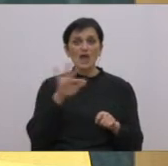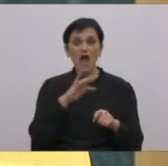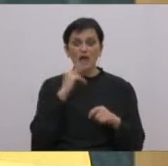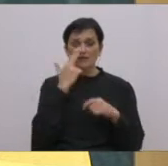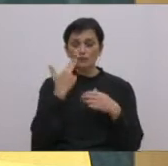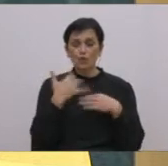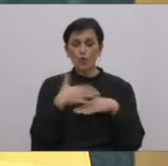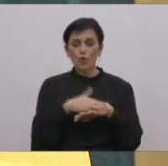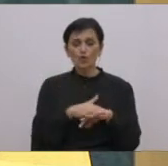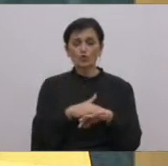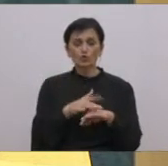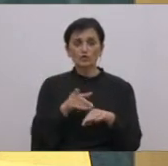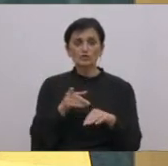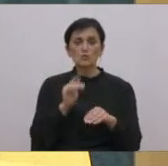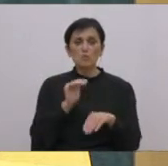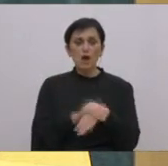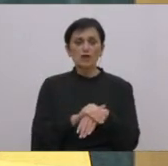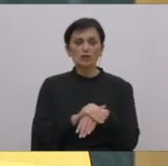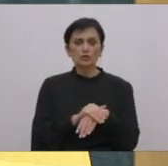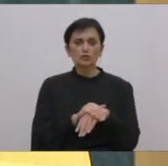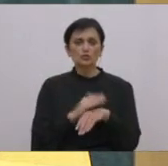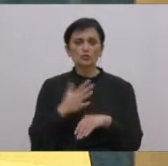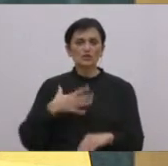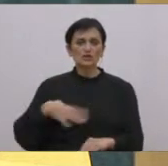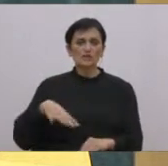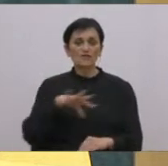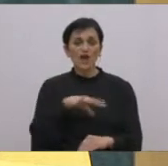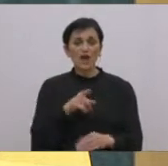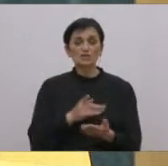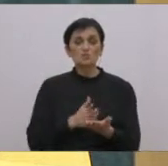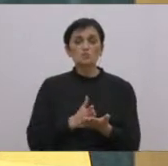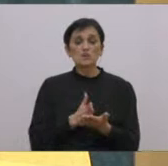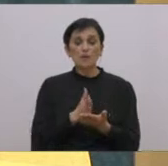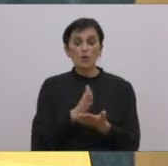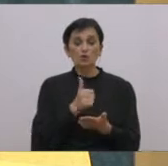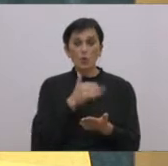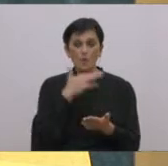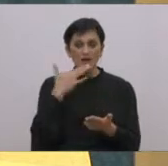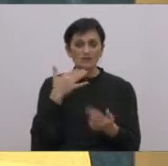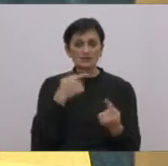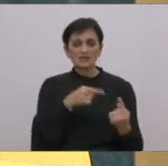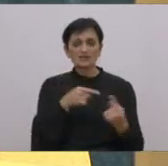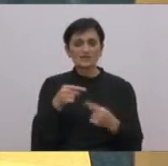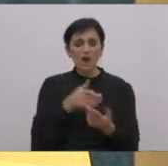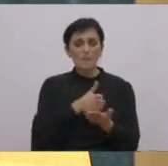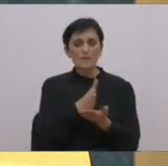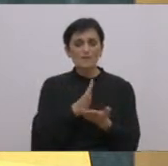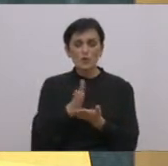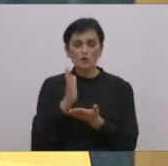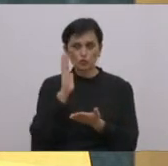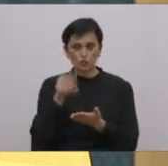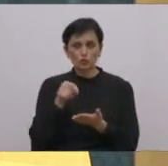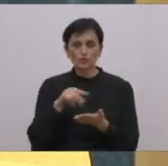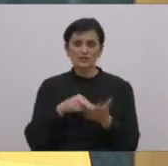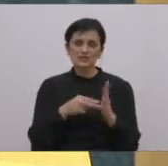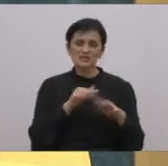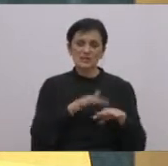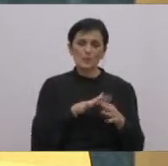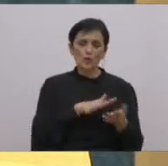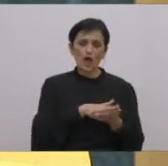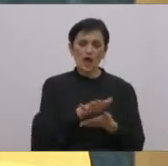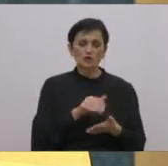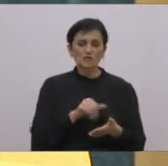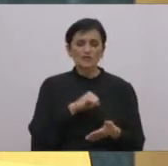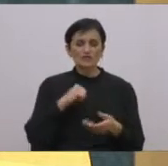ევროინტეგრაციის ჭრილში ფაქტიურად ქვეყანა ამ მიმართულებითაც, ისე როგორც ბევრი სხვა მიმართულებით, იქნება ეს საბიუჯეტო ხარჯები, იქნება